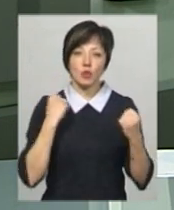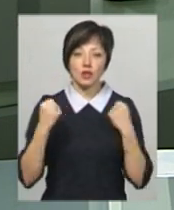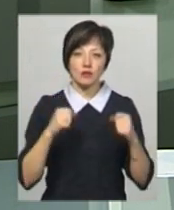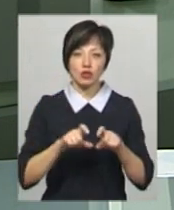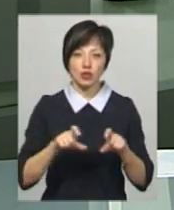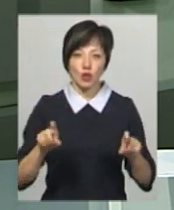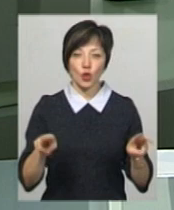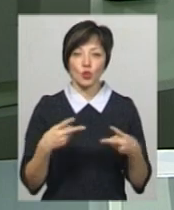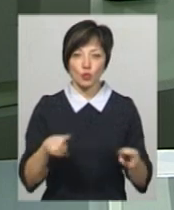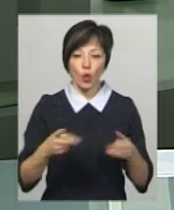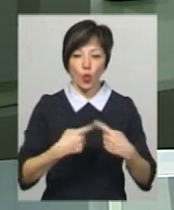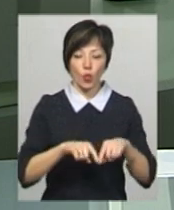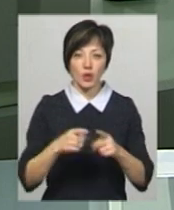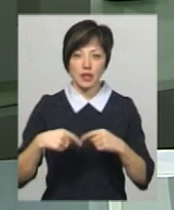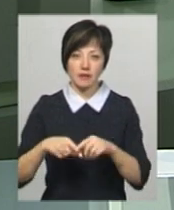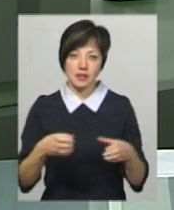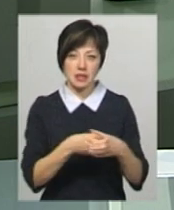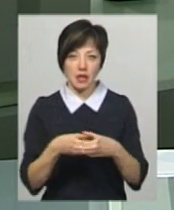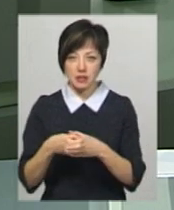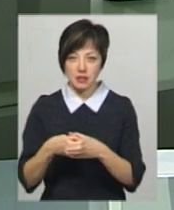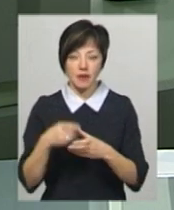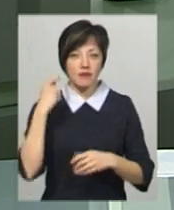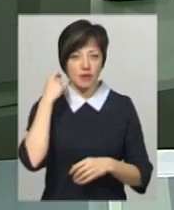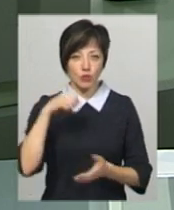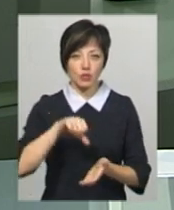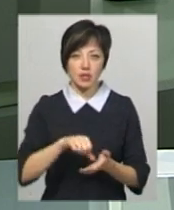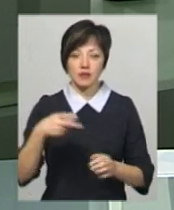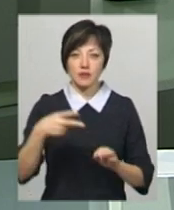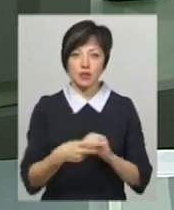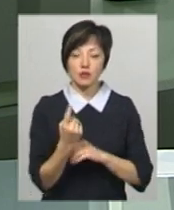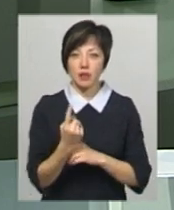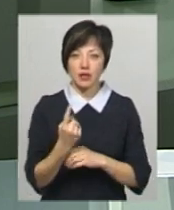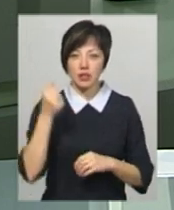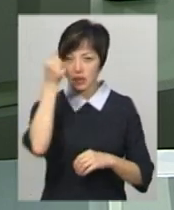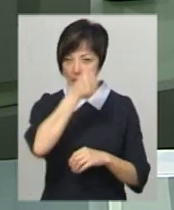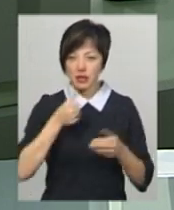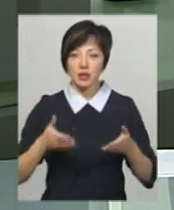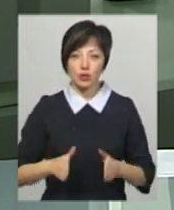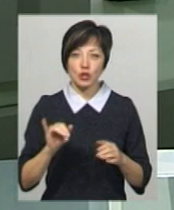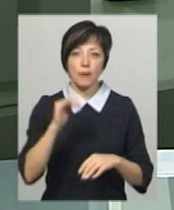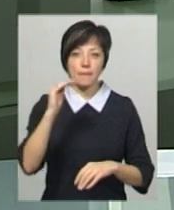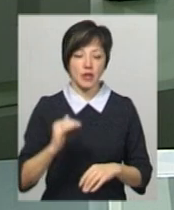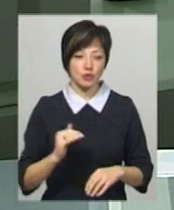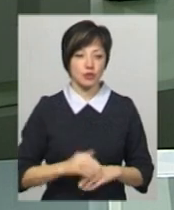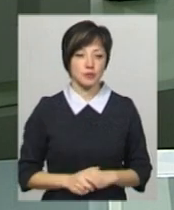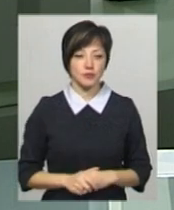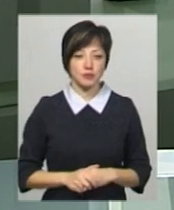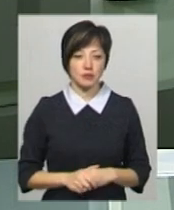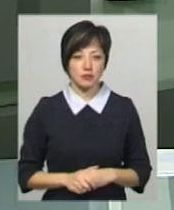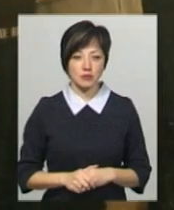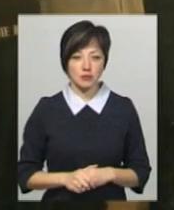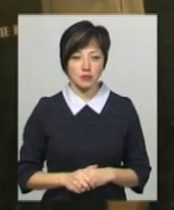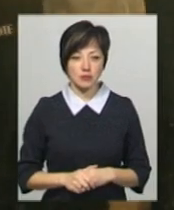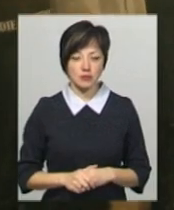спортивних шкіл, клубів, гуртків та секцій. Вік учасників – 2001 рік народження та молодші.